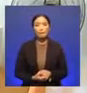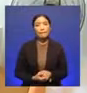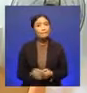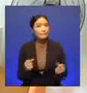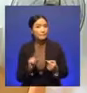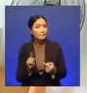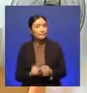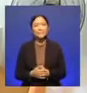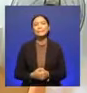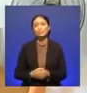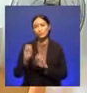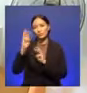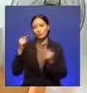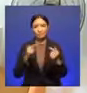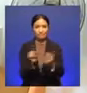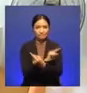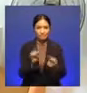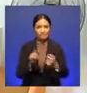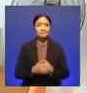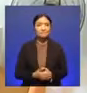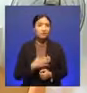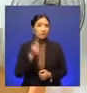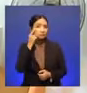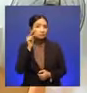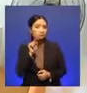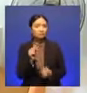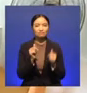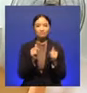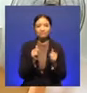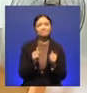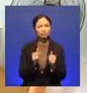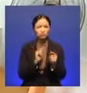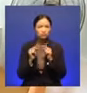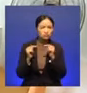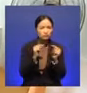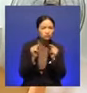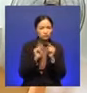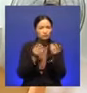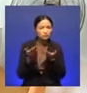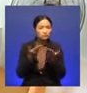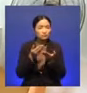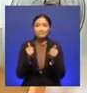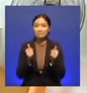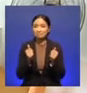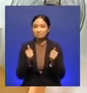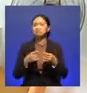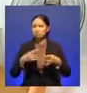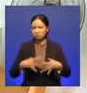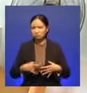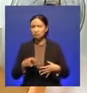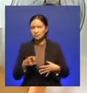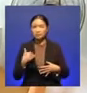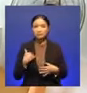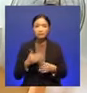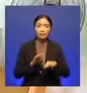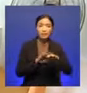เรื่องของการกำหนดสวัสดิการทางสังคมนะครับผมคิดว่าตรงนี้เป็นเรื่องที่ดีเบตกันได้นะครับแล้วก็มีความสุ่มเสี่ยงในเรื่องที่